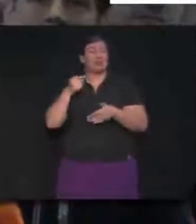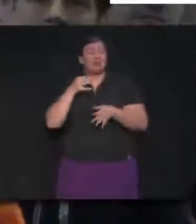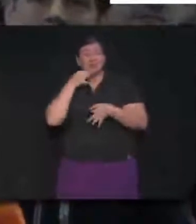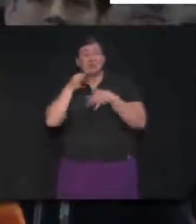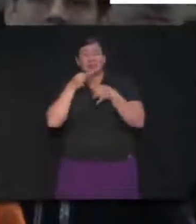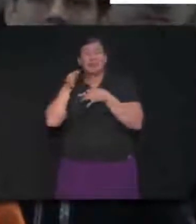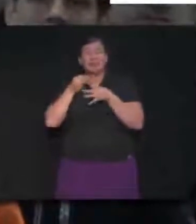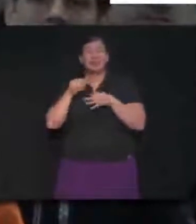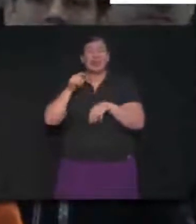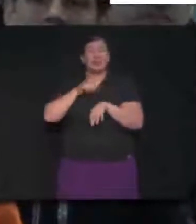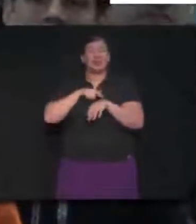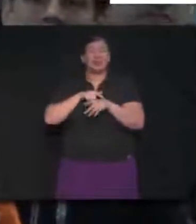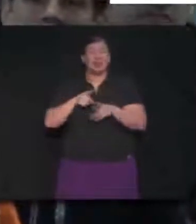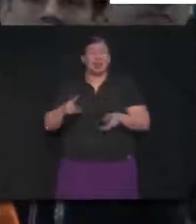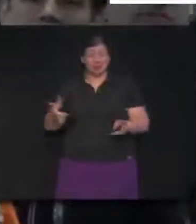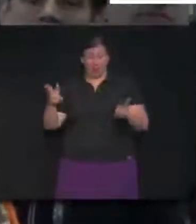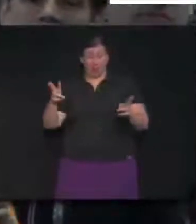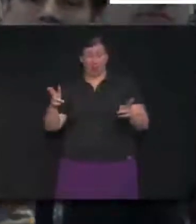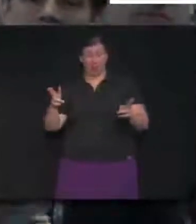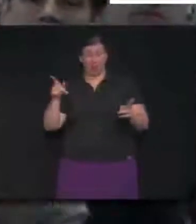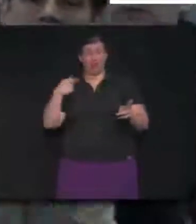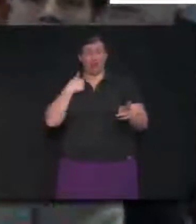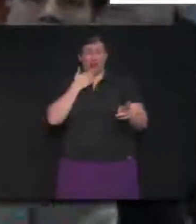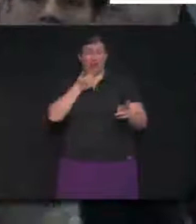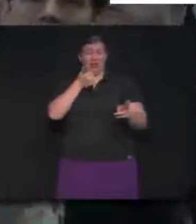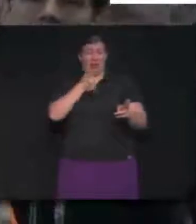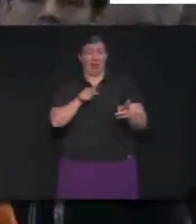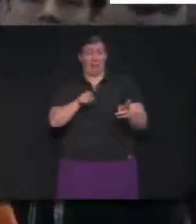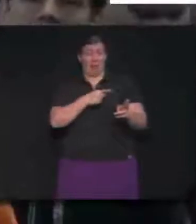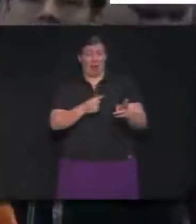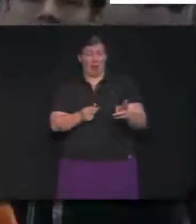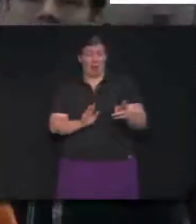innerhalb eines Zeitraums kannst du abstimmen